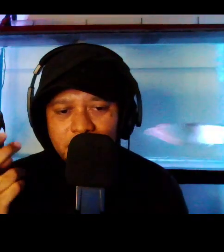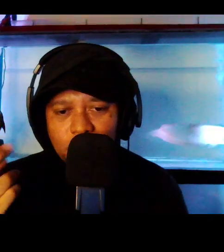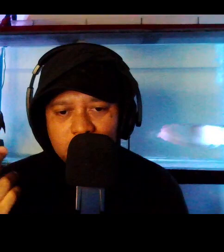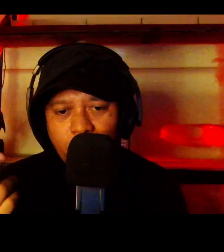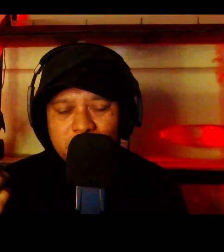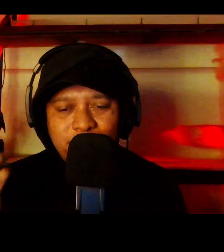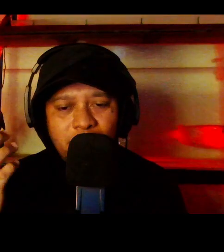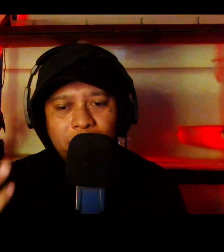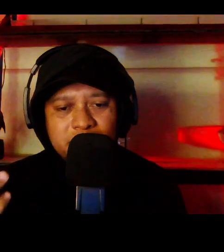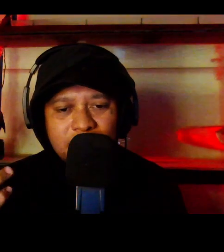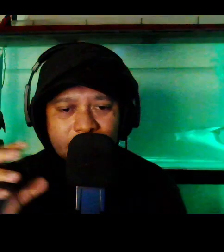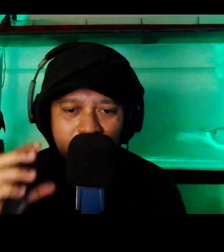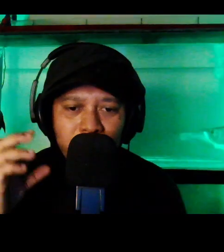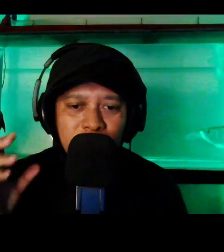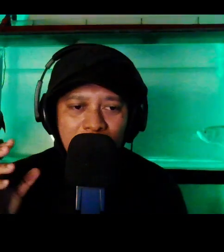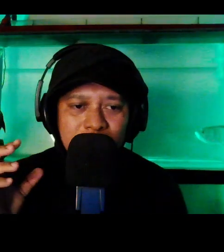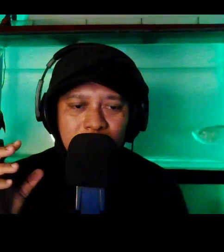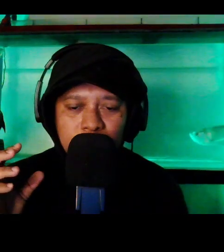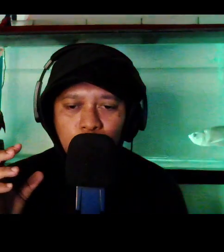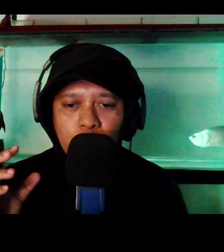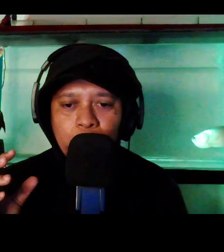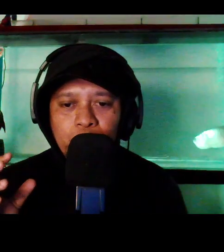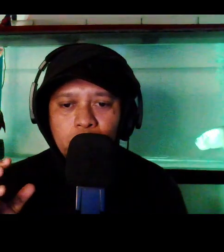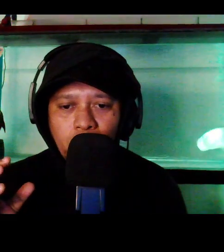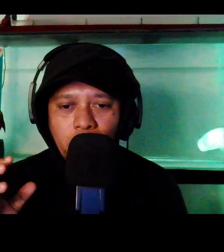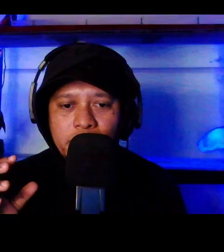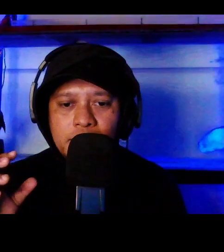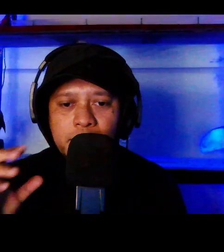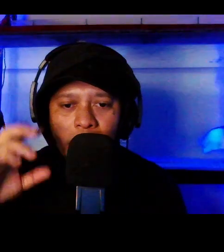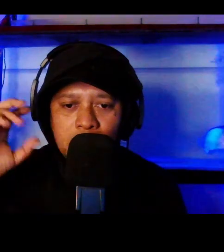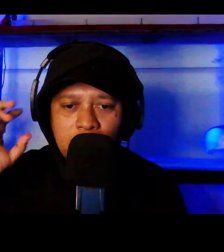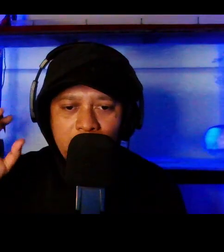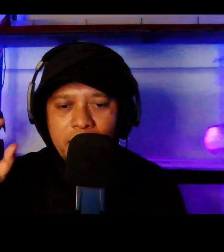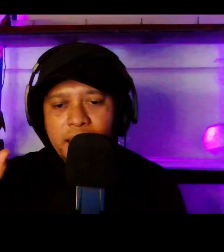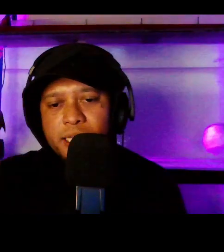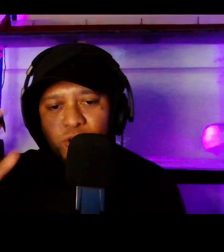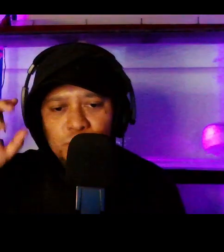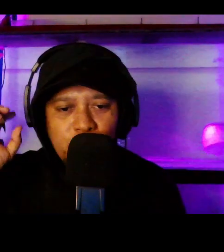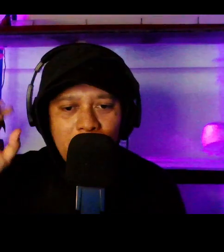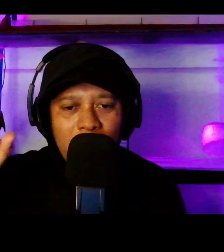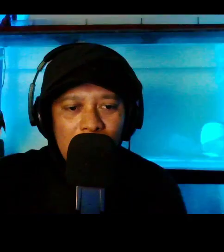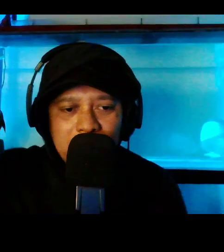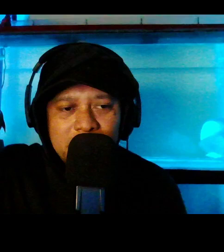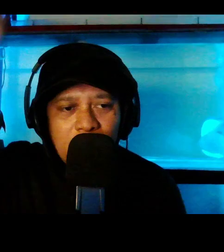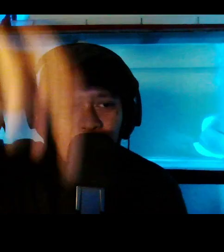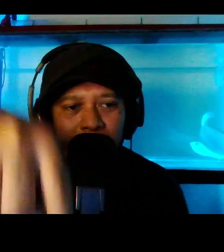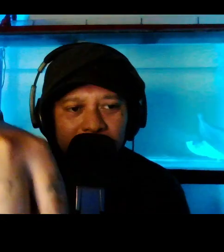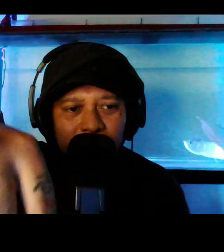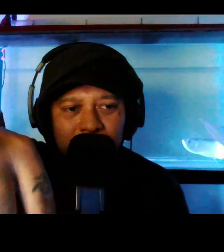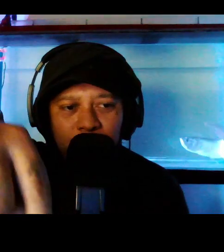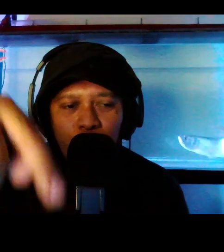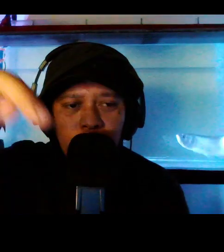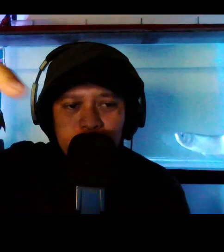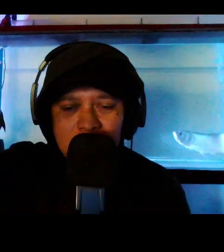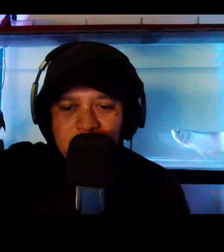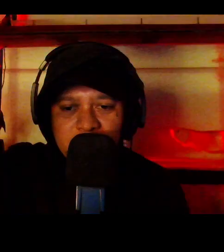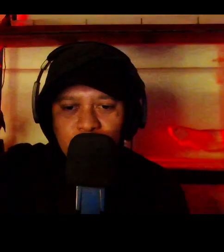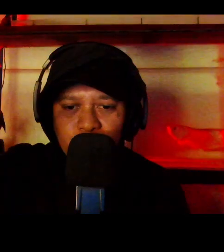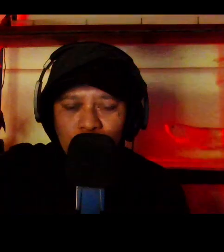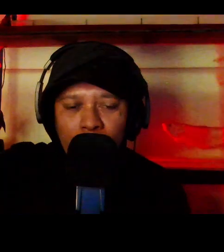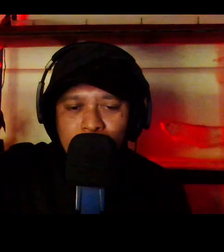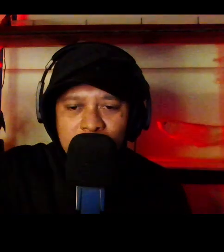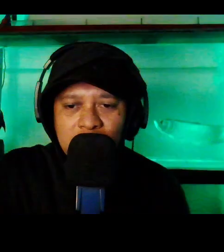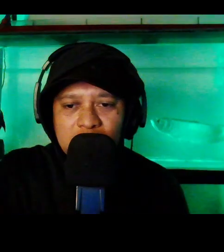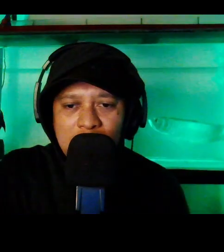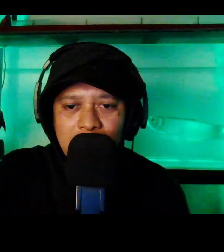regarding dito sa West Philippine Sea kasi importante din to. Okay? And yun muna mga kalapid ah. Comment down below kung anong suggestion